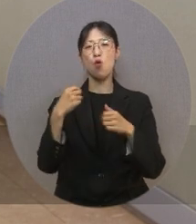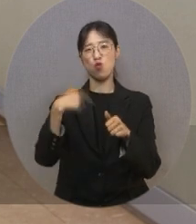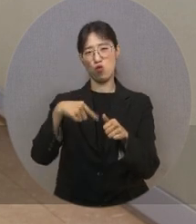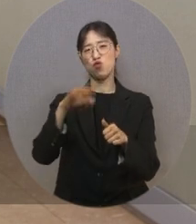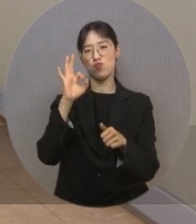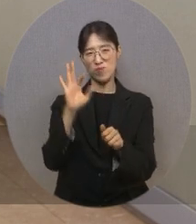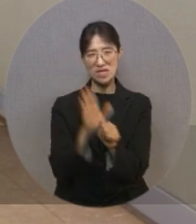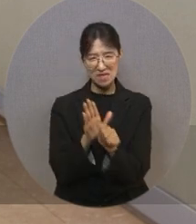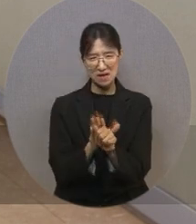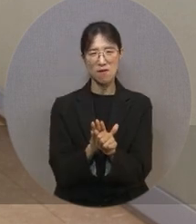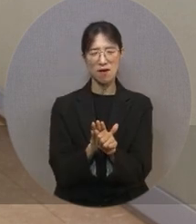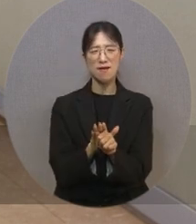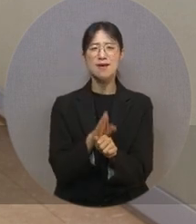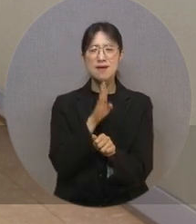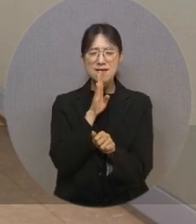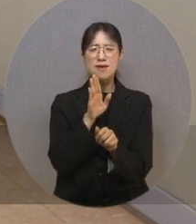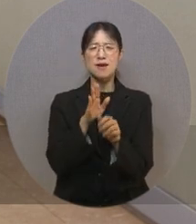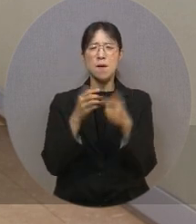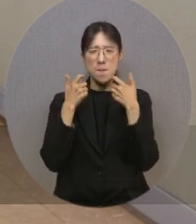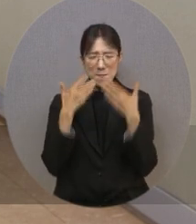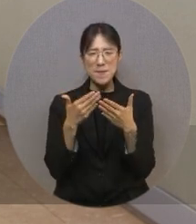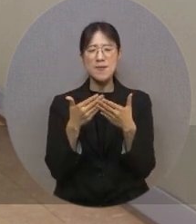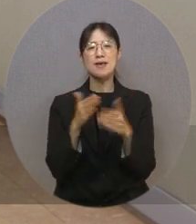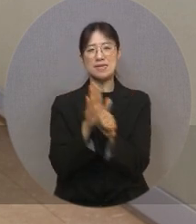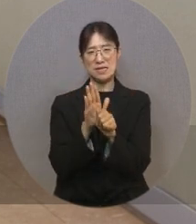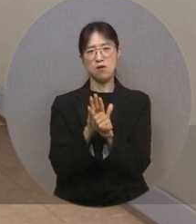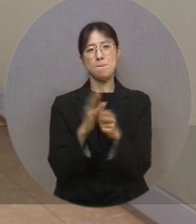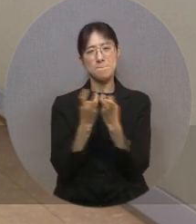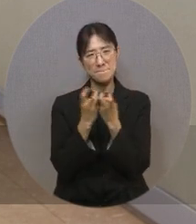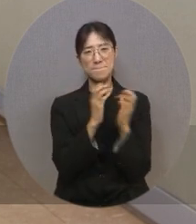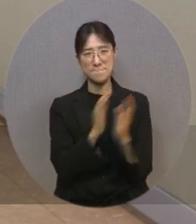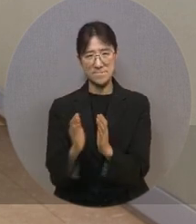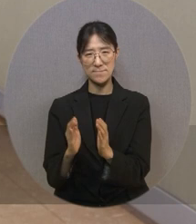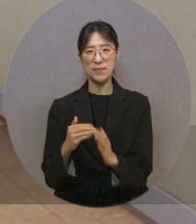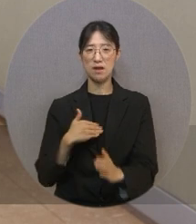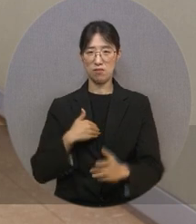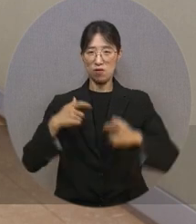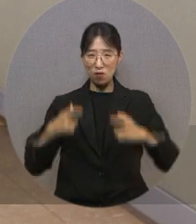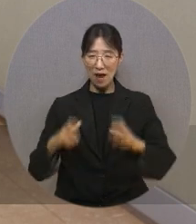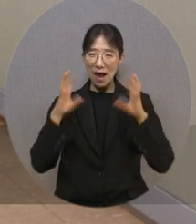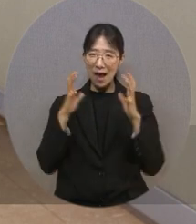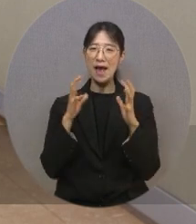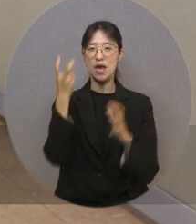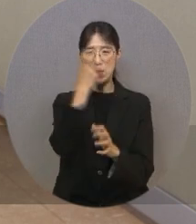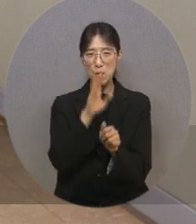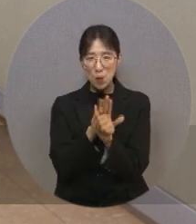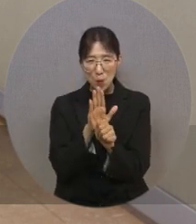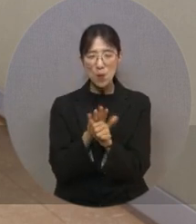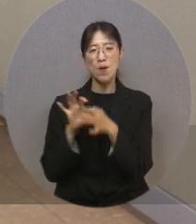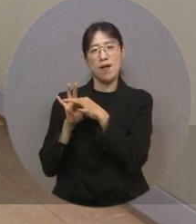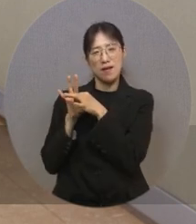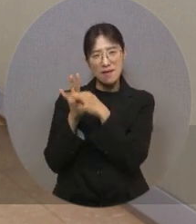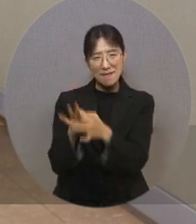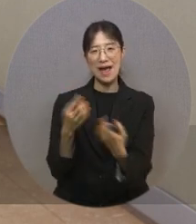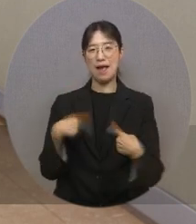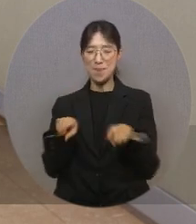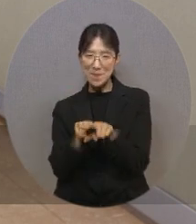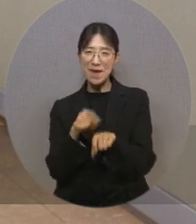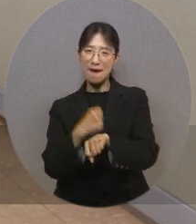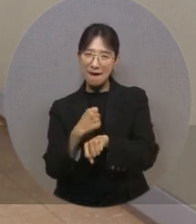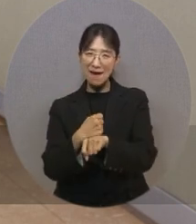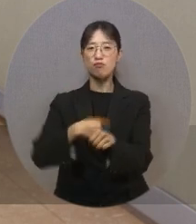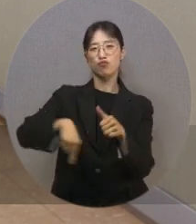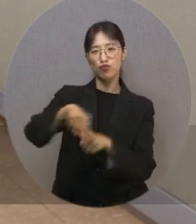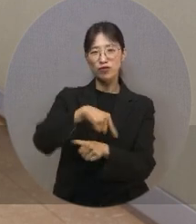지원까지 촘촘한 지원책을 마련하고 우리 구가 아이를 돌보는데 지속적으로 함께한다는